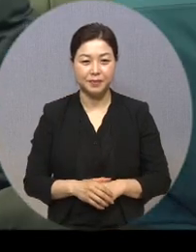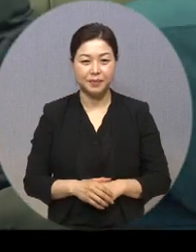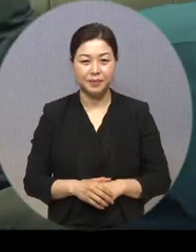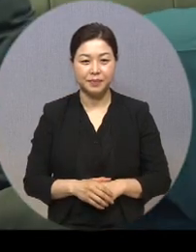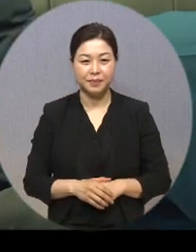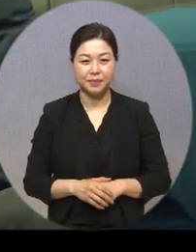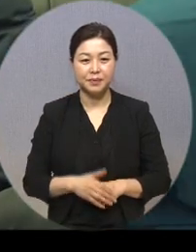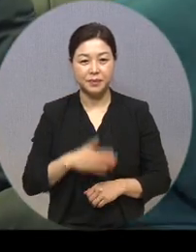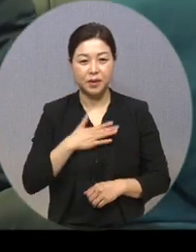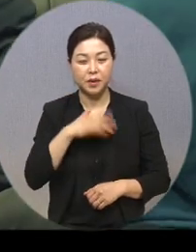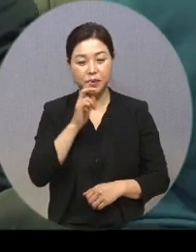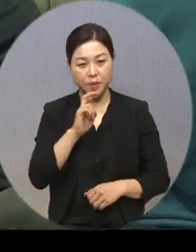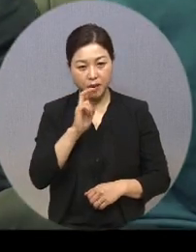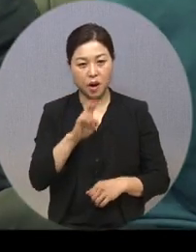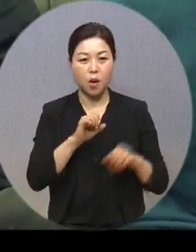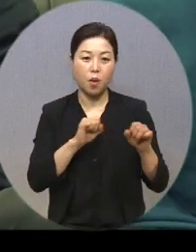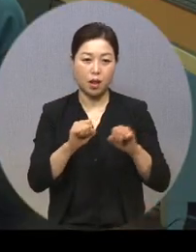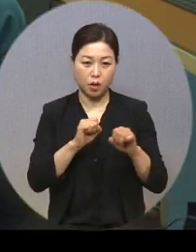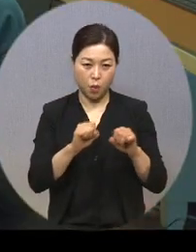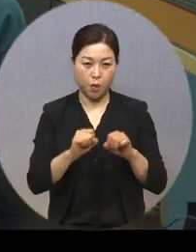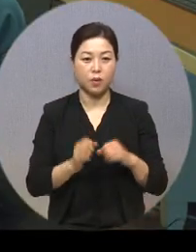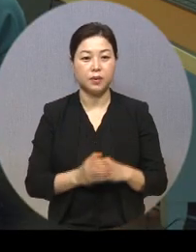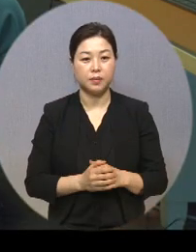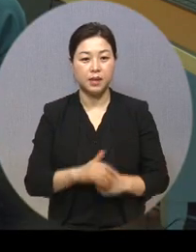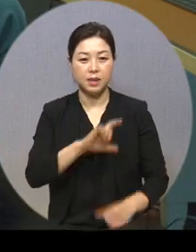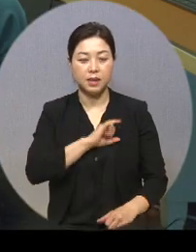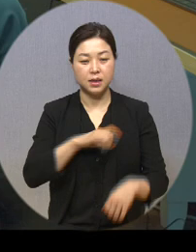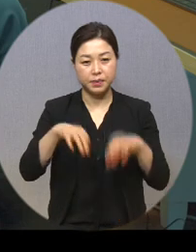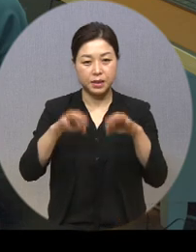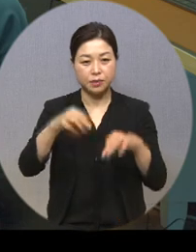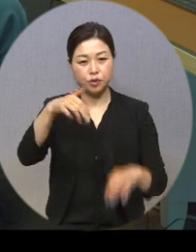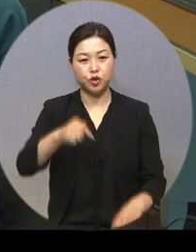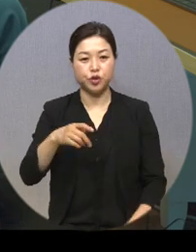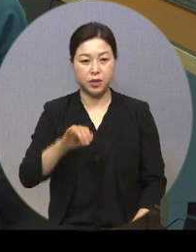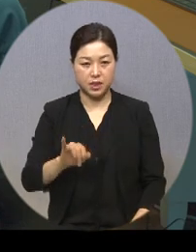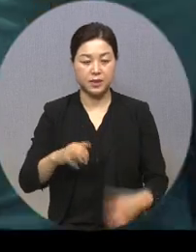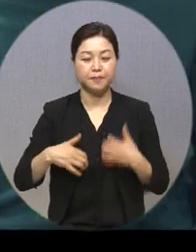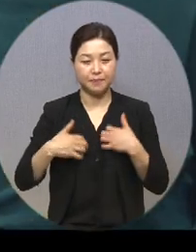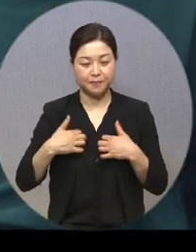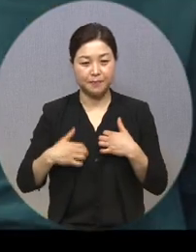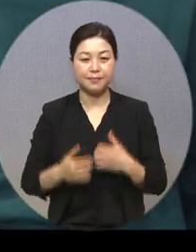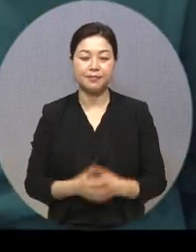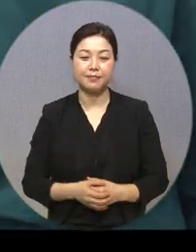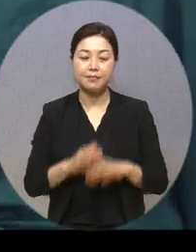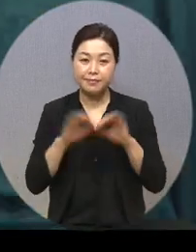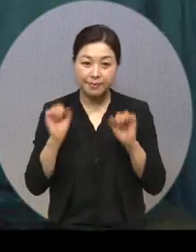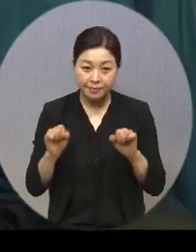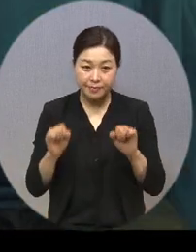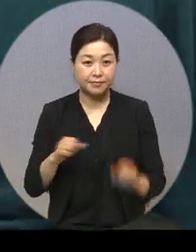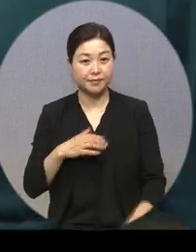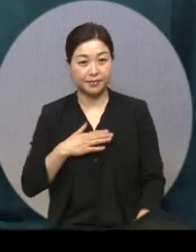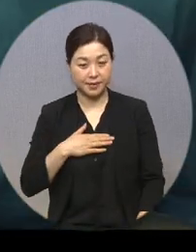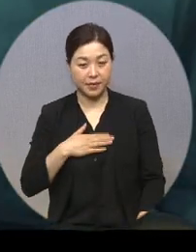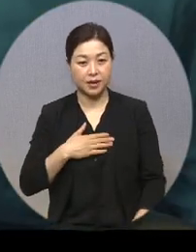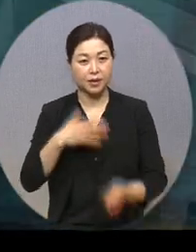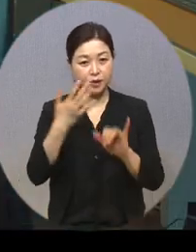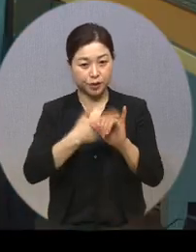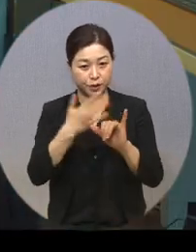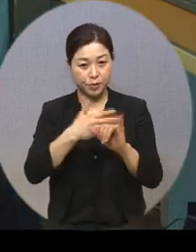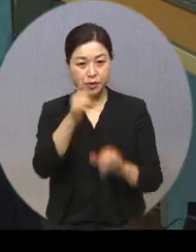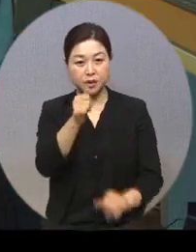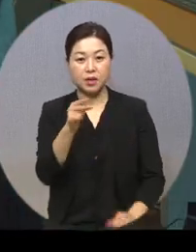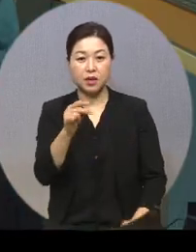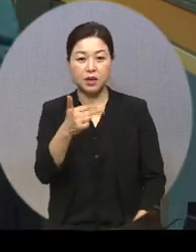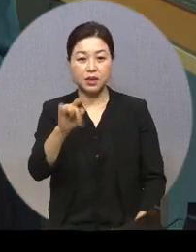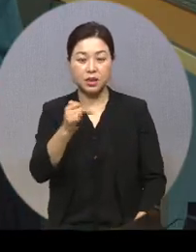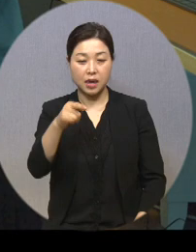네, 저는 지금 가수로 활동하고 있는 가수 김출이라고 합니다. 반갑습니다. 아, 예, 안녕하세요. 예, 저는 지금 유튜브